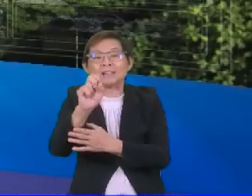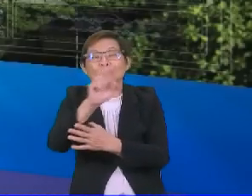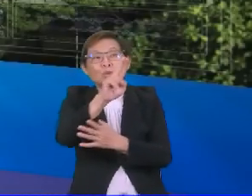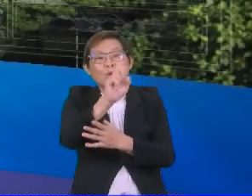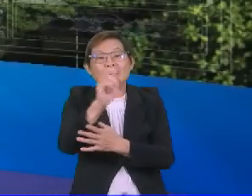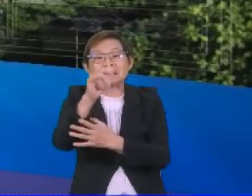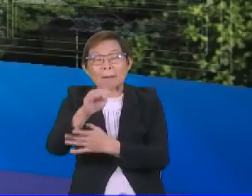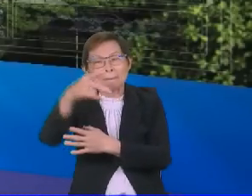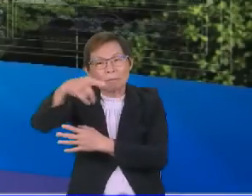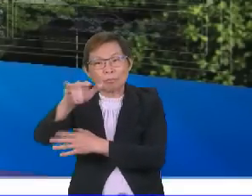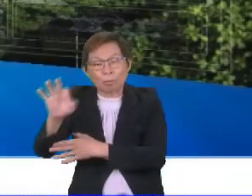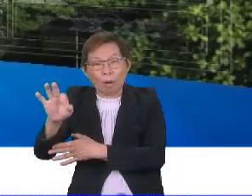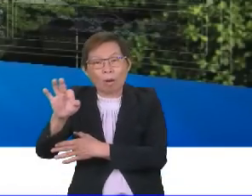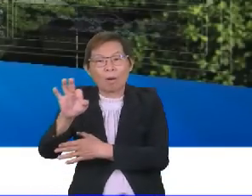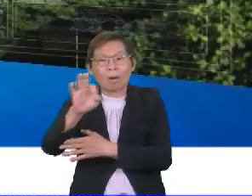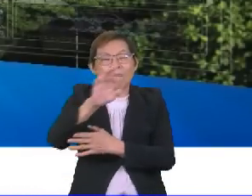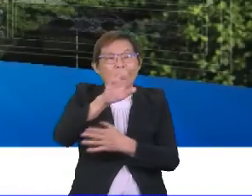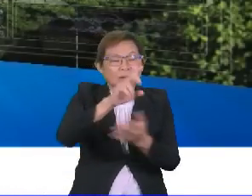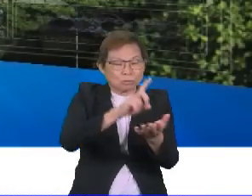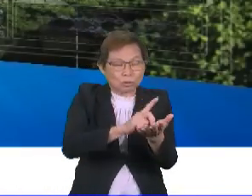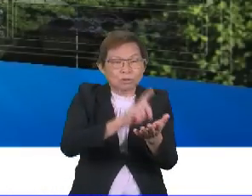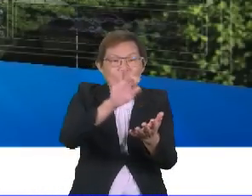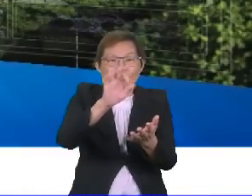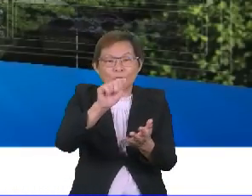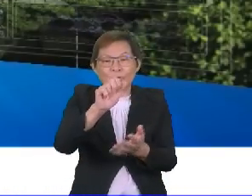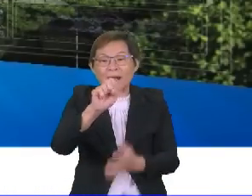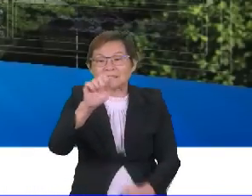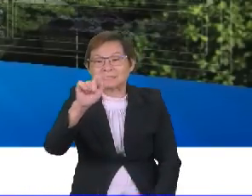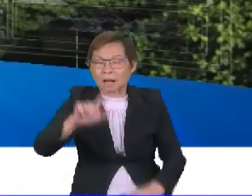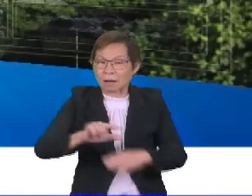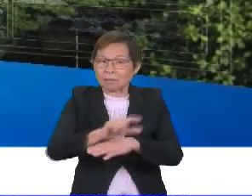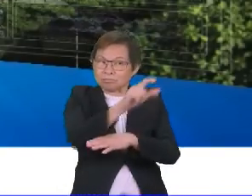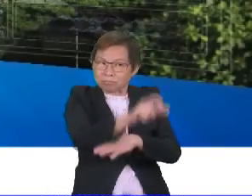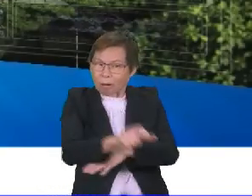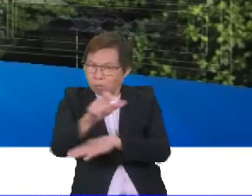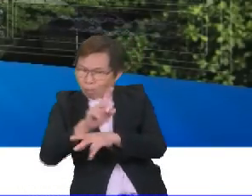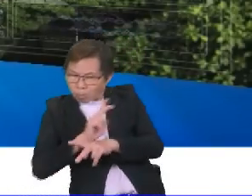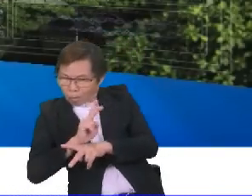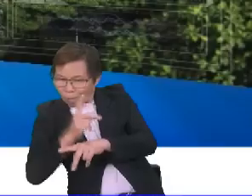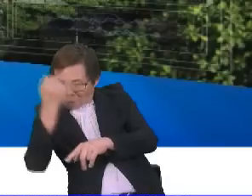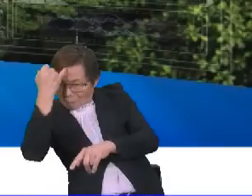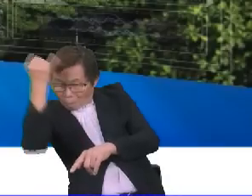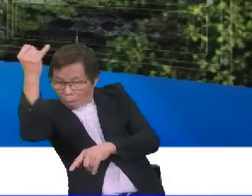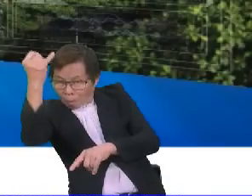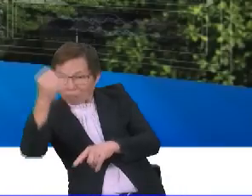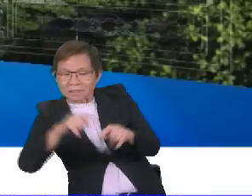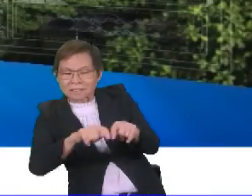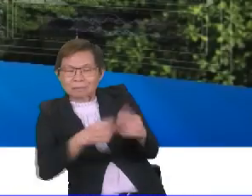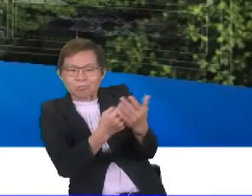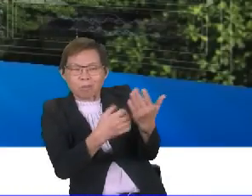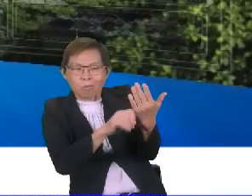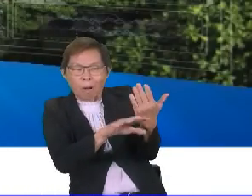u SIM Profesor Madya dokter Muhammad Faisal kasmani berkata pengguna perlu berhati-hati dalam memberi pendapat di platform itu